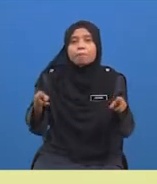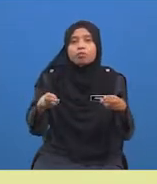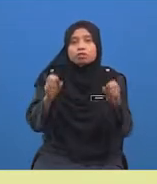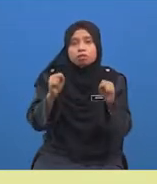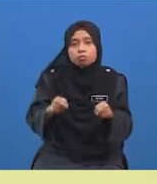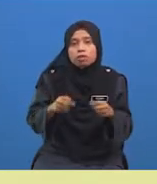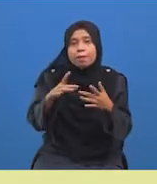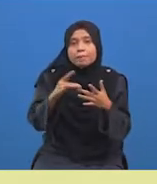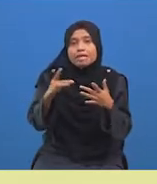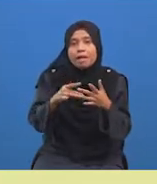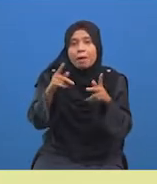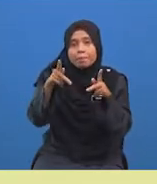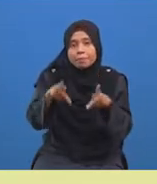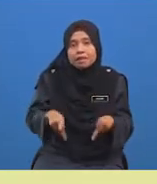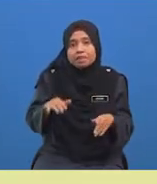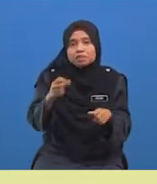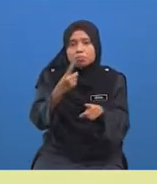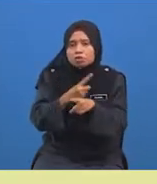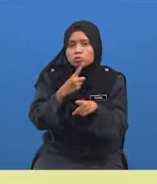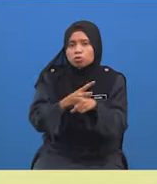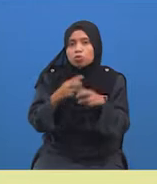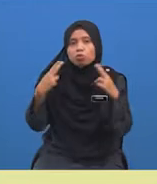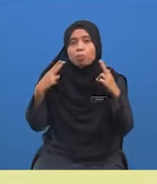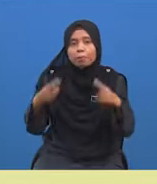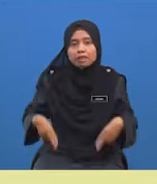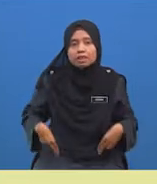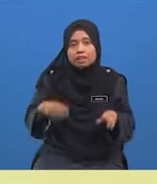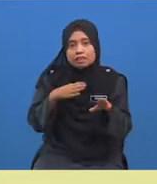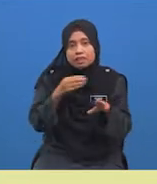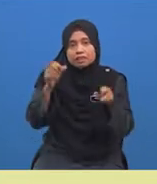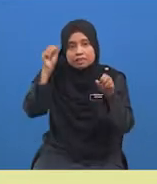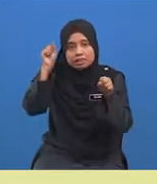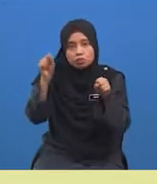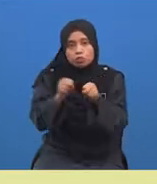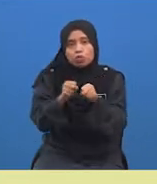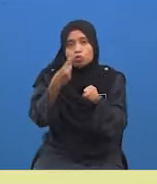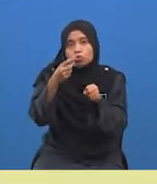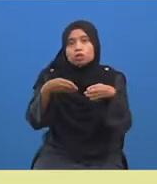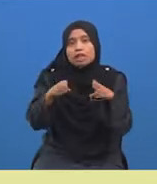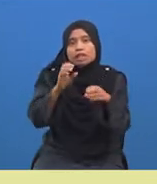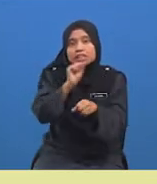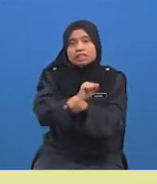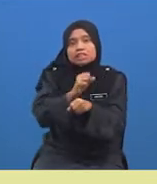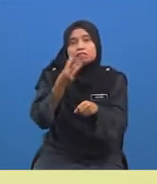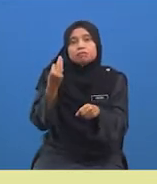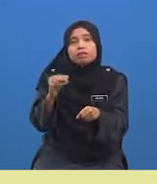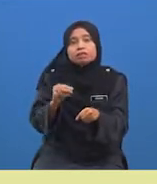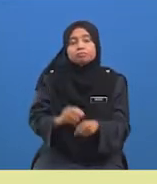pengurusan boleh memilih pekerja yang benar-benar berkeupayaan dan sesuai dalam menjalankan kerja mereka.